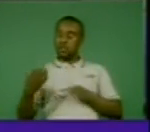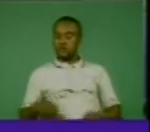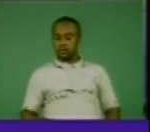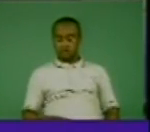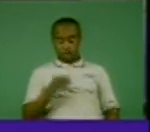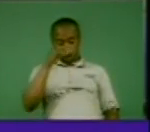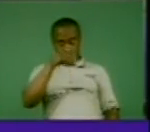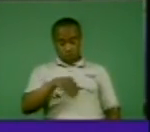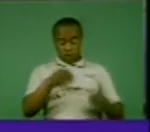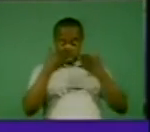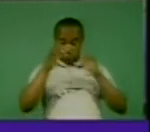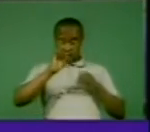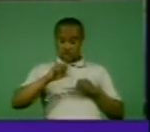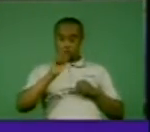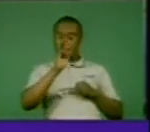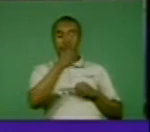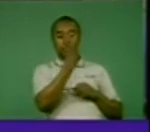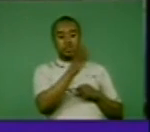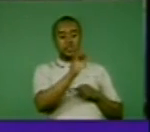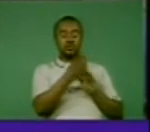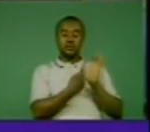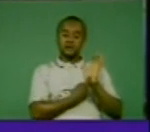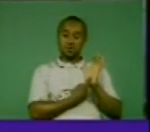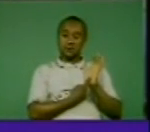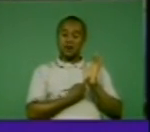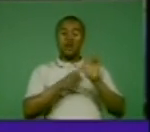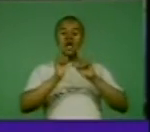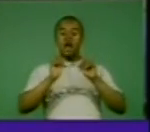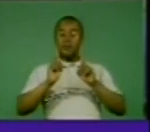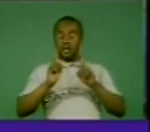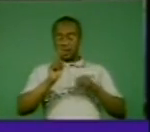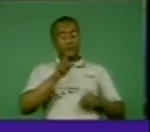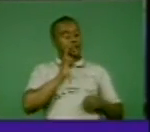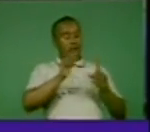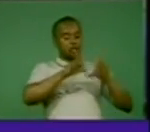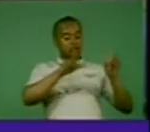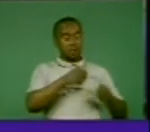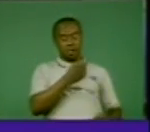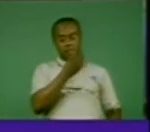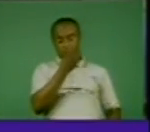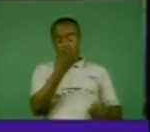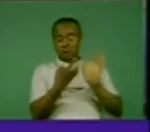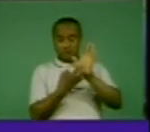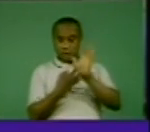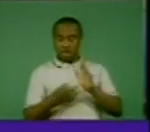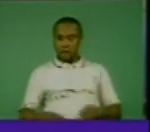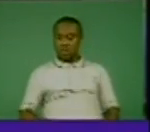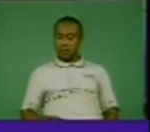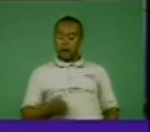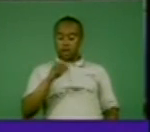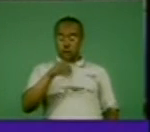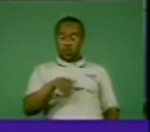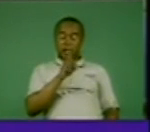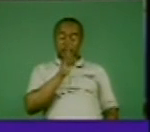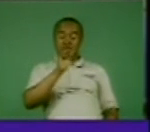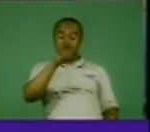zilikuwa 106. Kura za wazi hapana zilikuwa 8 kwenye kila ibara. Kura ya siri ndio ilikuwa kura 40